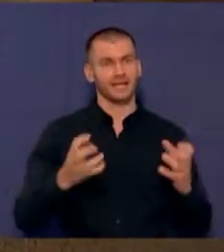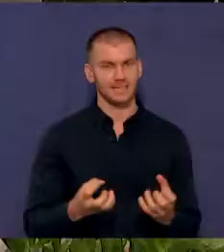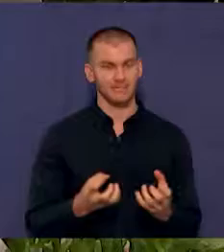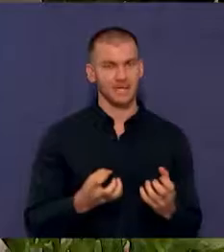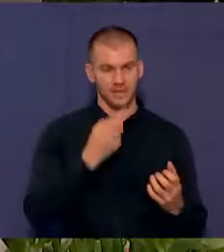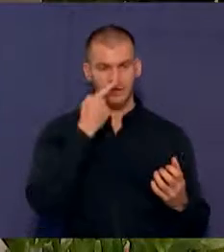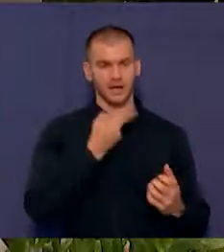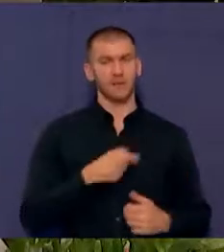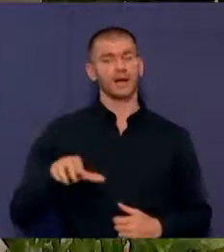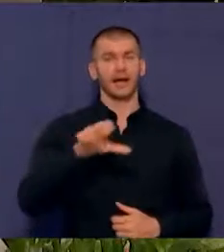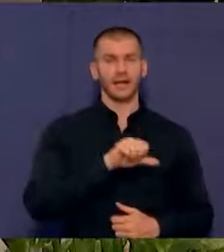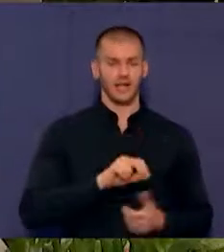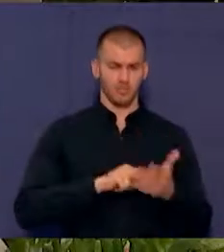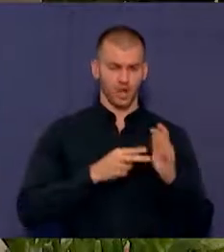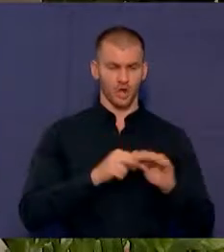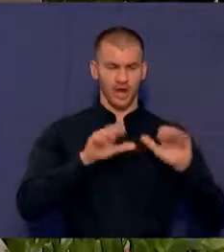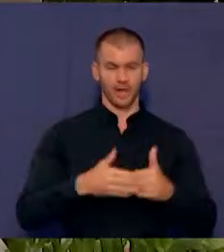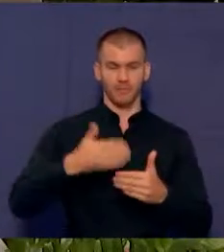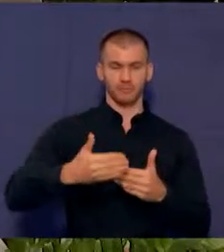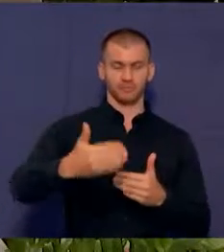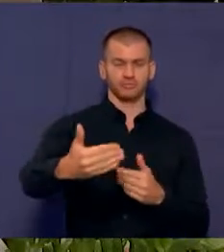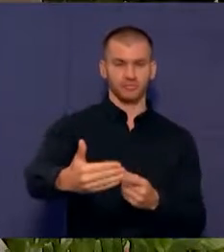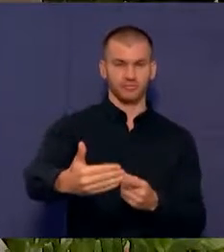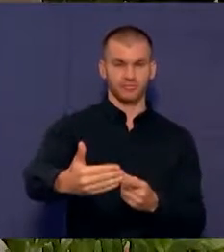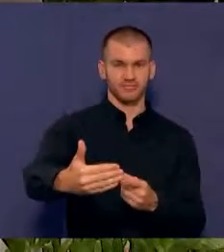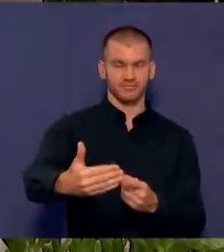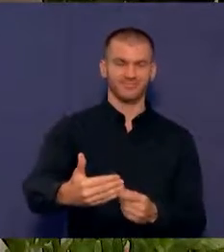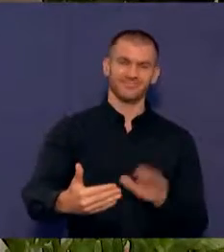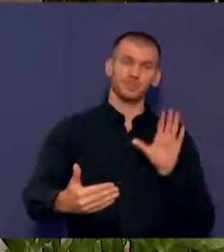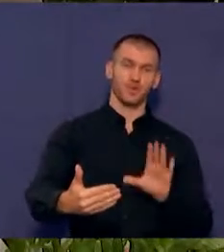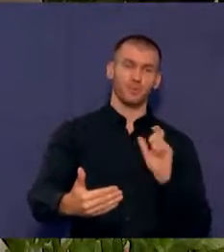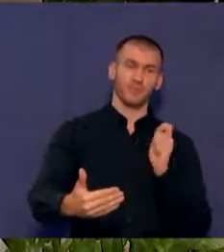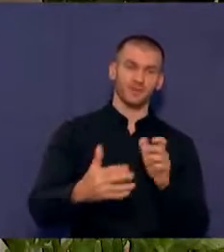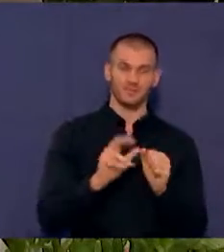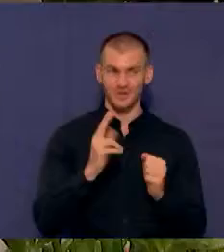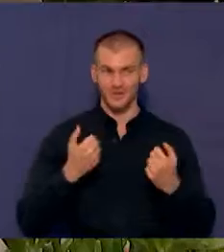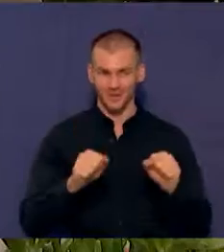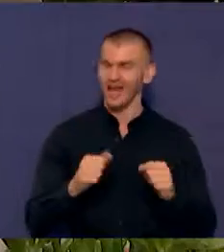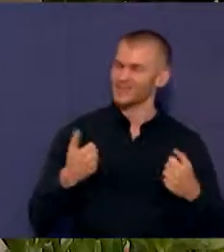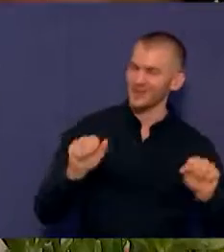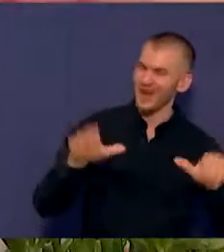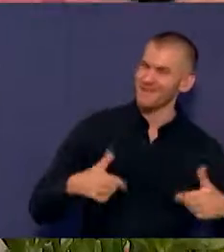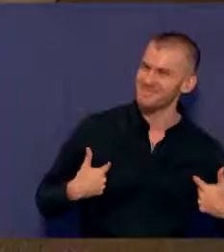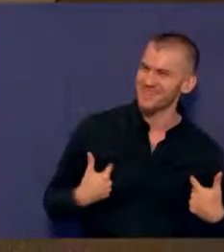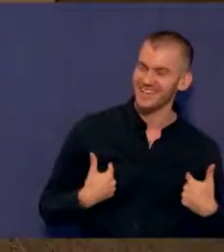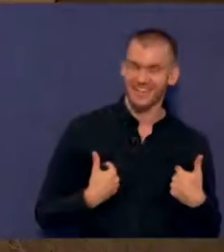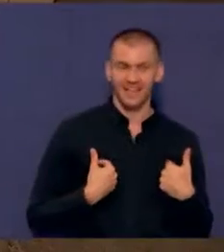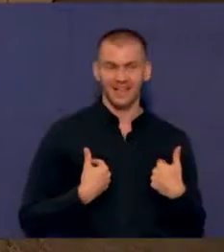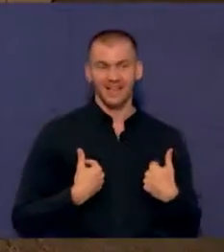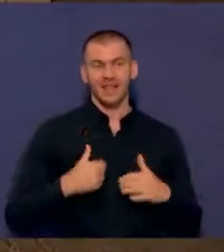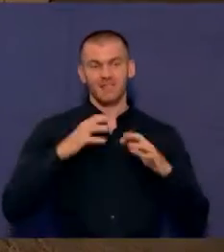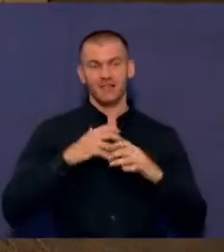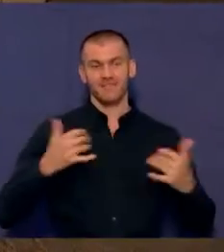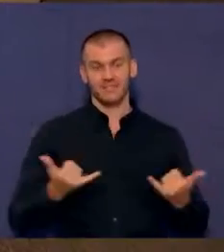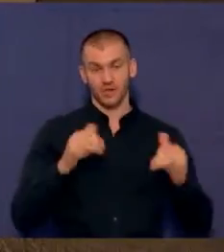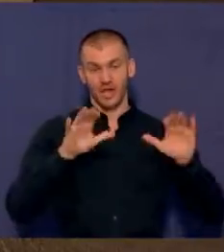alla och... Planer som kanske var satta fick pausas lite. Verkligen. Men nu är du igång. Nu är jag igång! Och vi såg dig i Mello även i